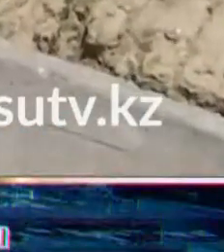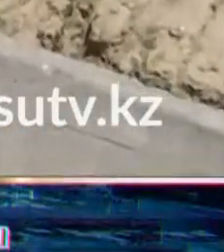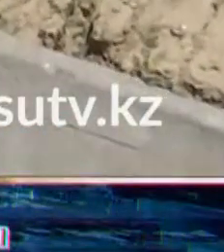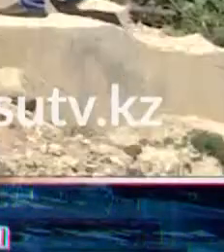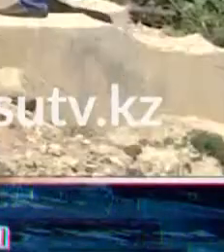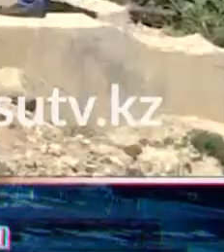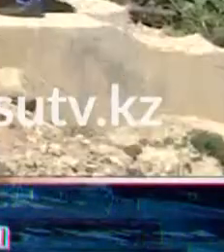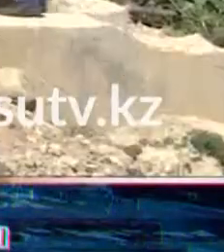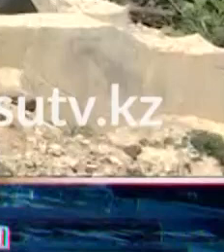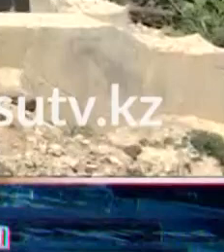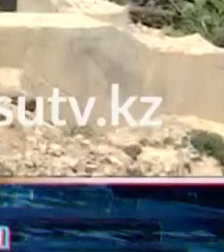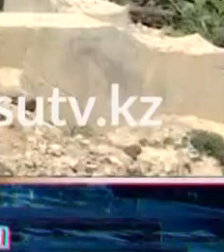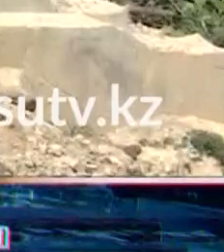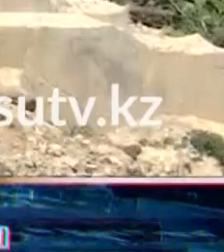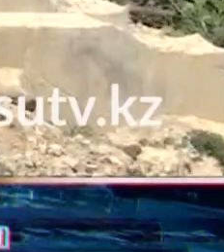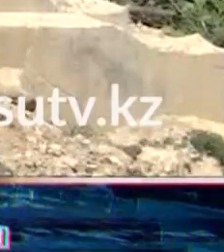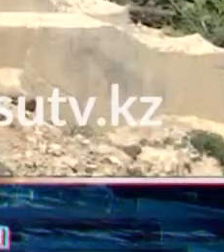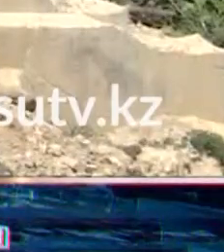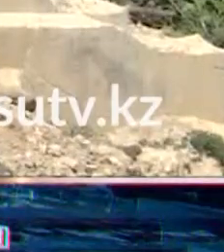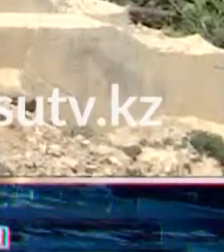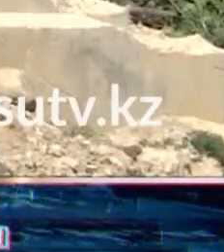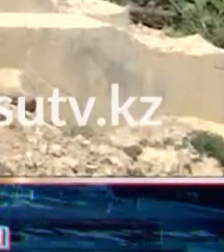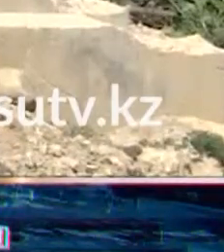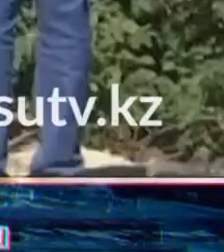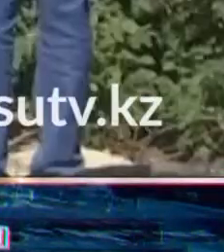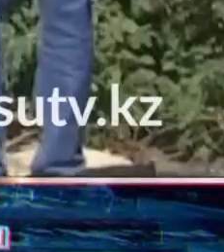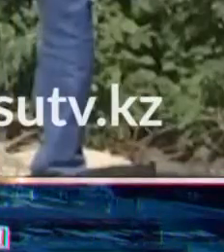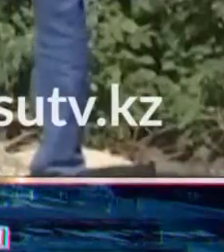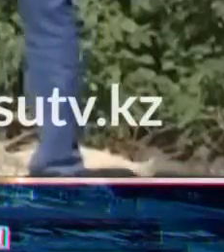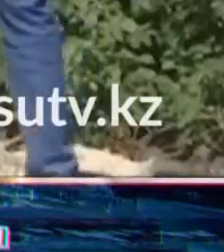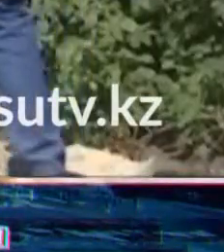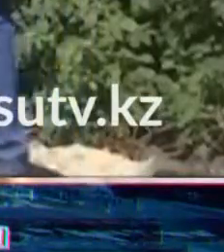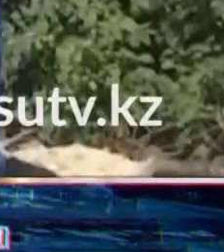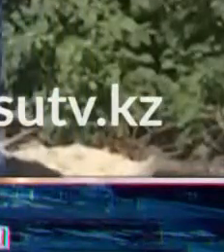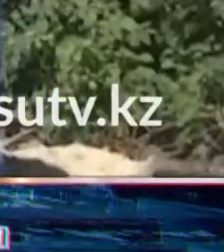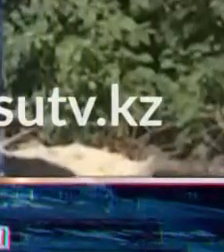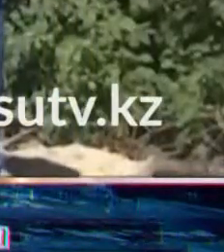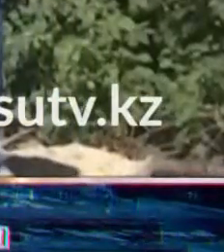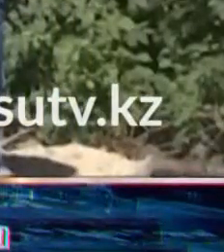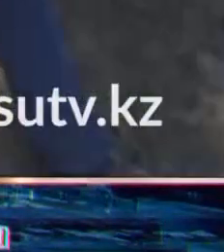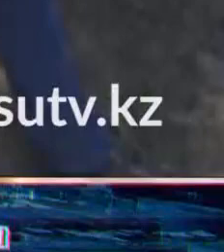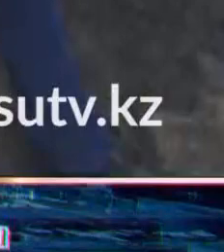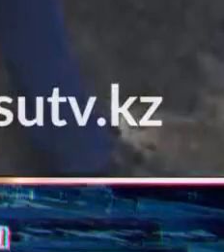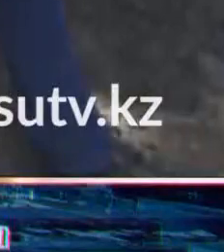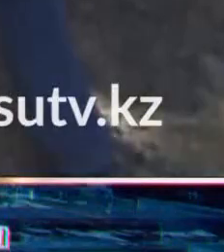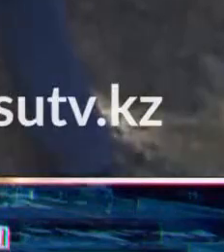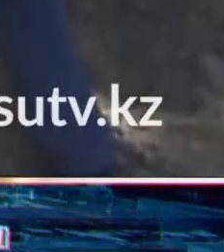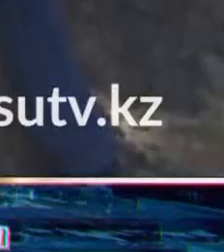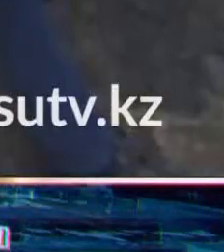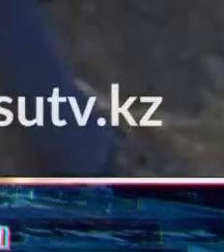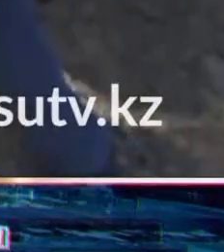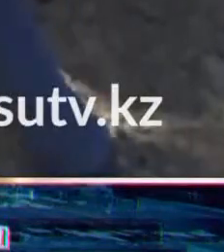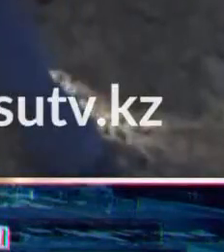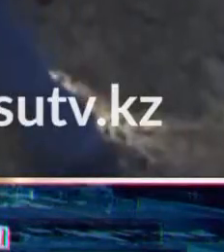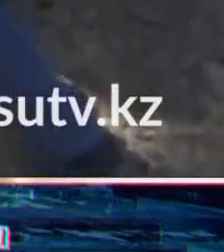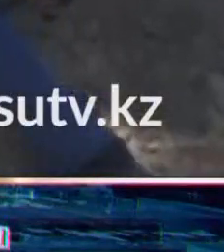Хотели как лучше, получилось как всегда. Жители Искельдинского района жалуются на новую дорогу. Теперь сельчанам не